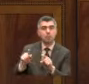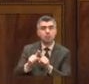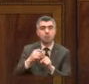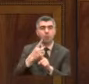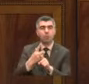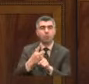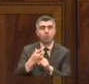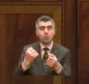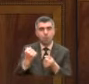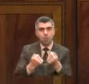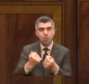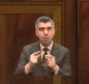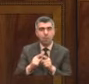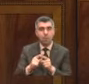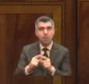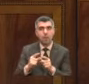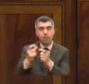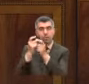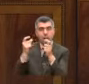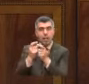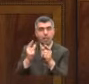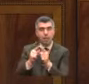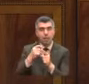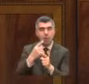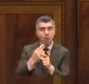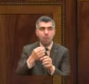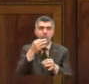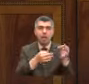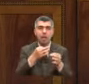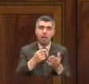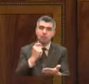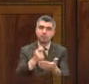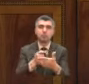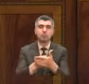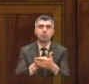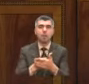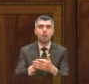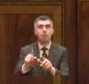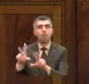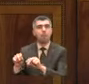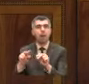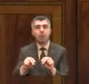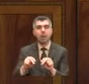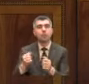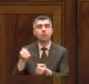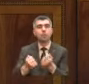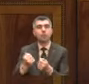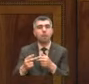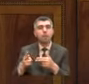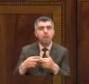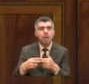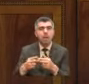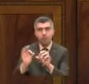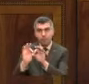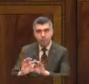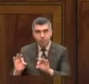السير، لقينا وزين كيدير انبعاثات طبق عليه حينا يخلص بحال اللي كيخلص هذاك مول السيارة. الان راه كنفكروا في هذه القضيه هذه، وربما هذه